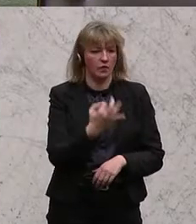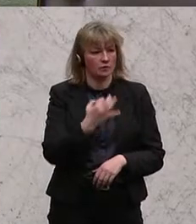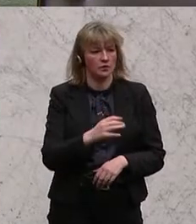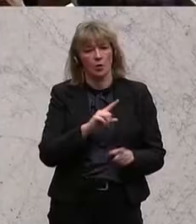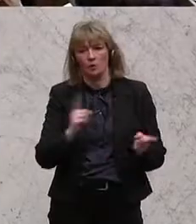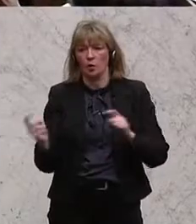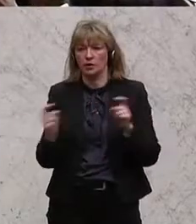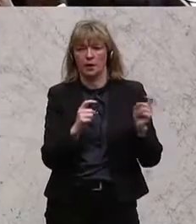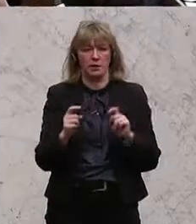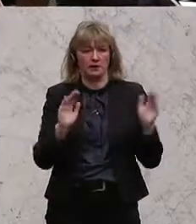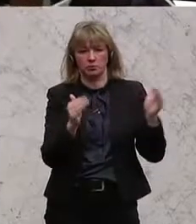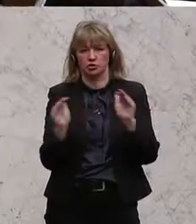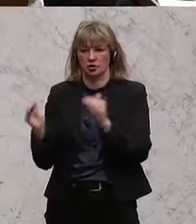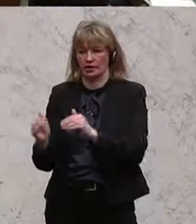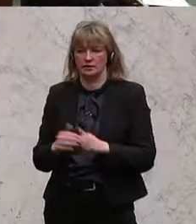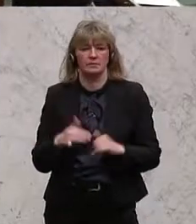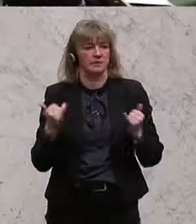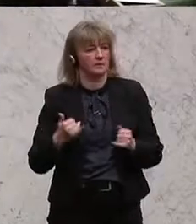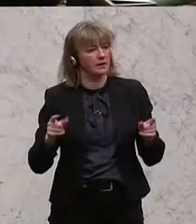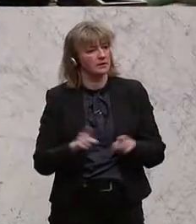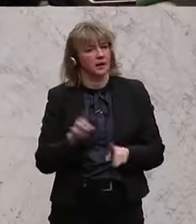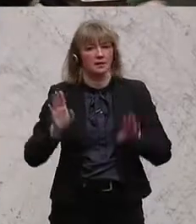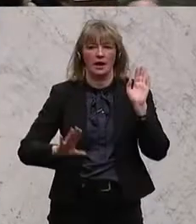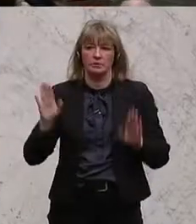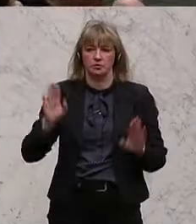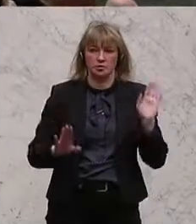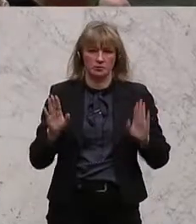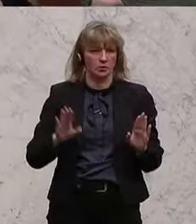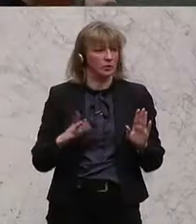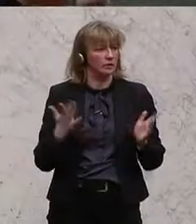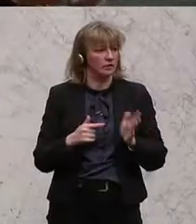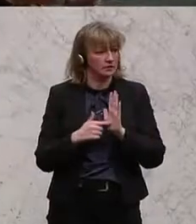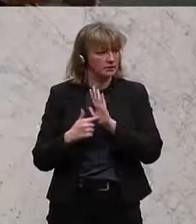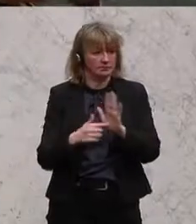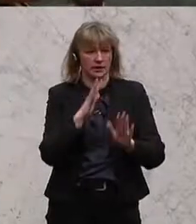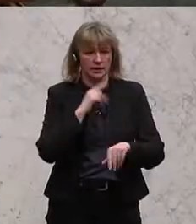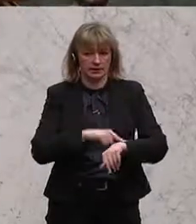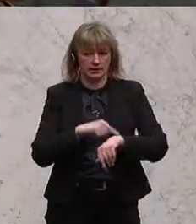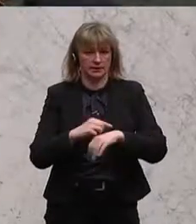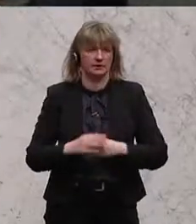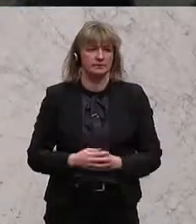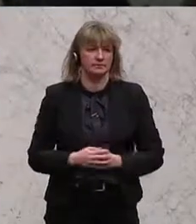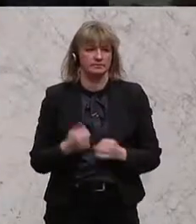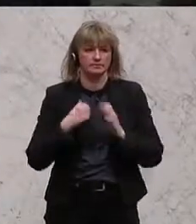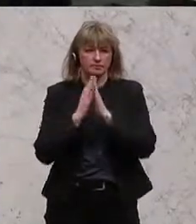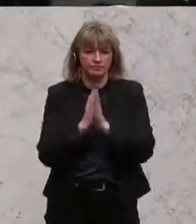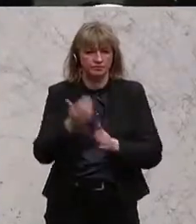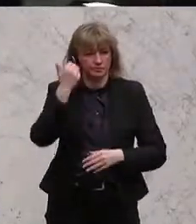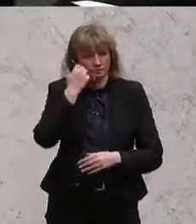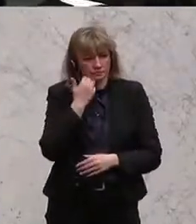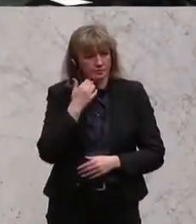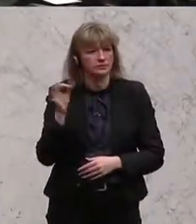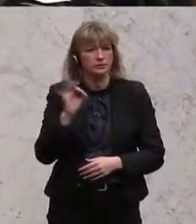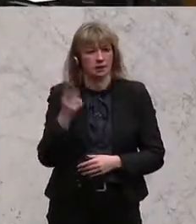je Debatte beschränkt. Wir kommen zugleich zur Abstimmung über die soeben dargestellten Redezeiten. Ich ersuche um